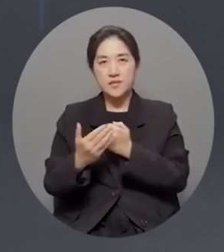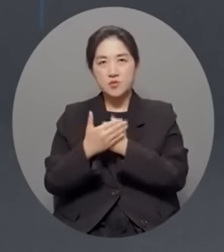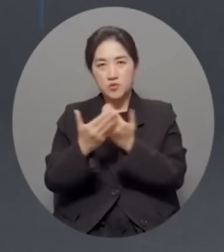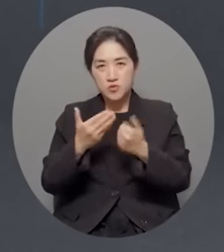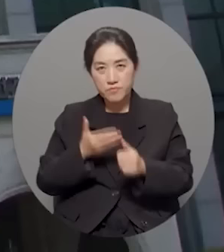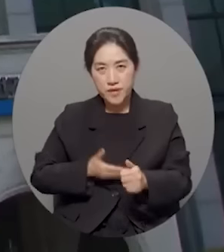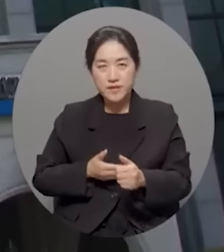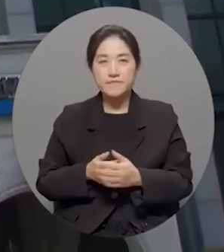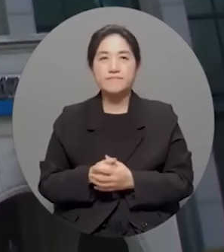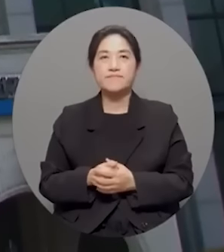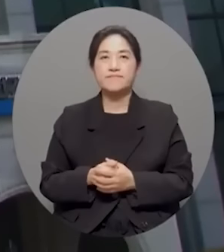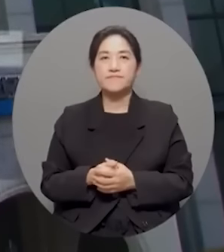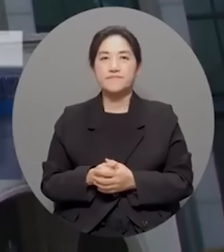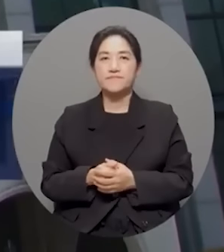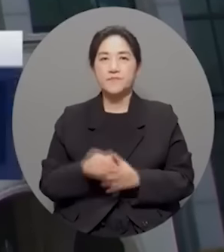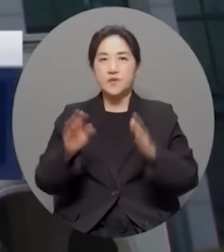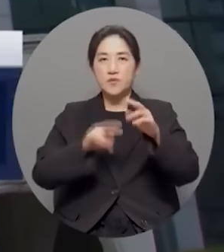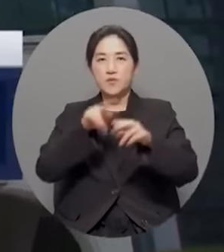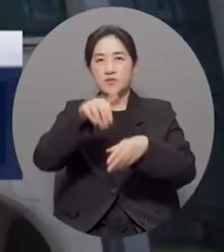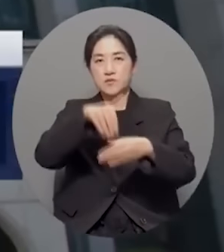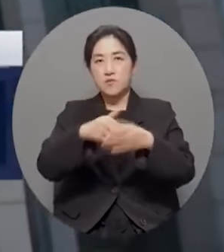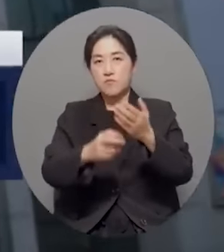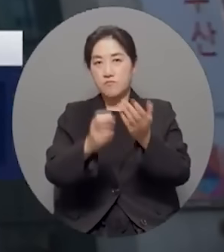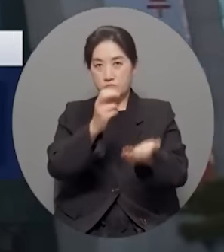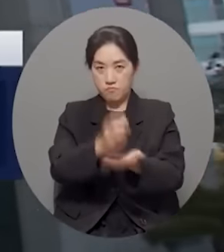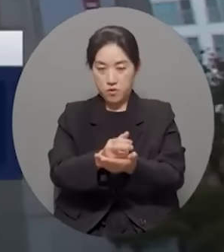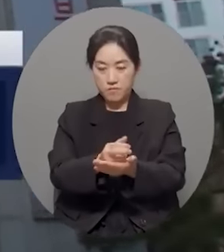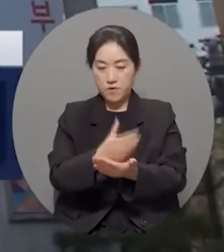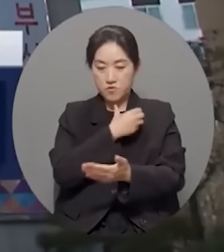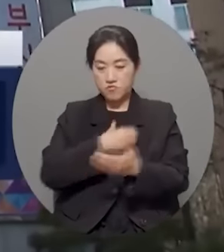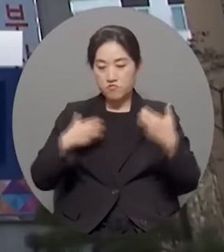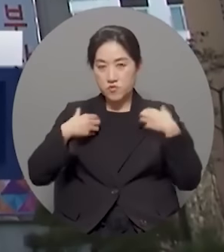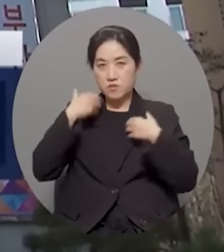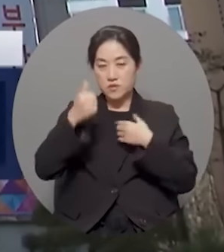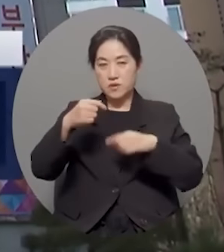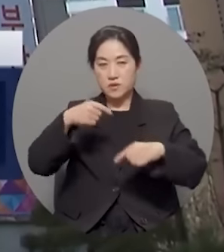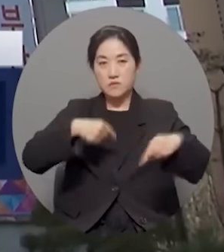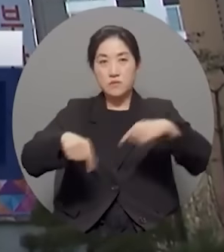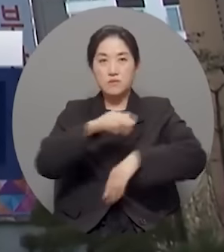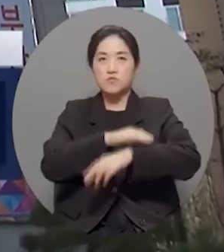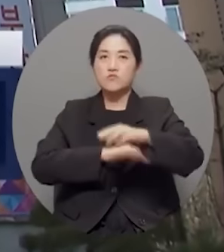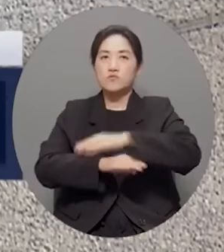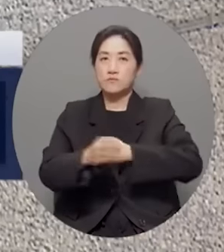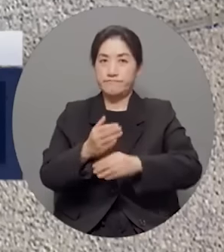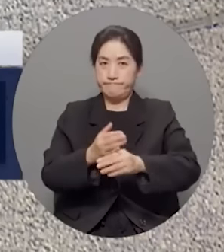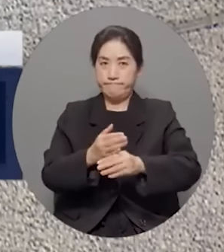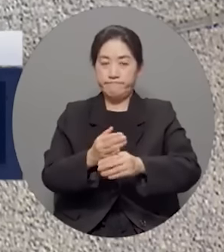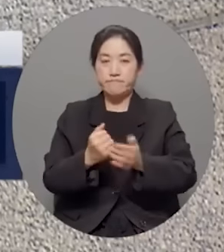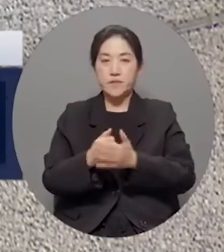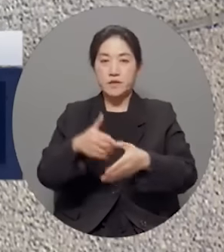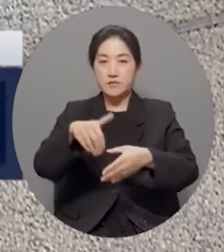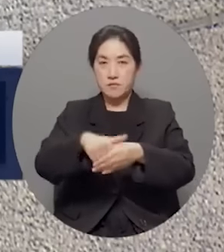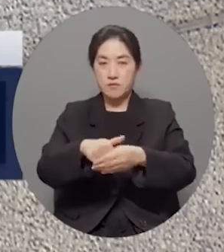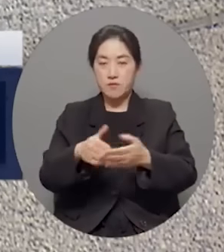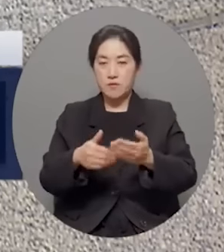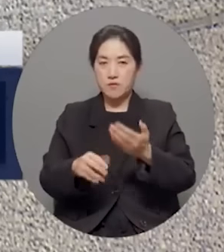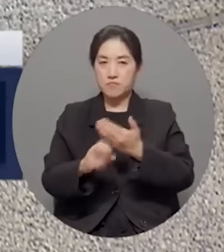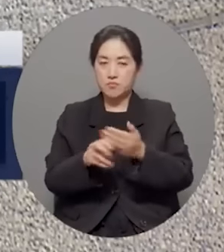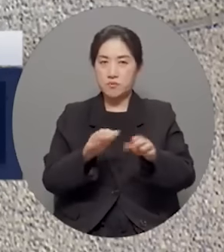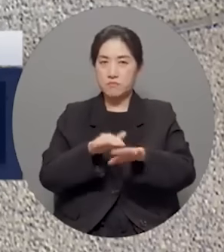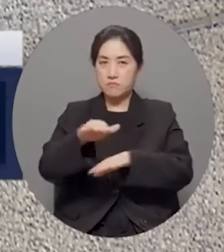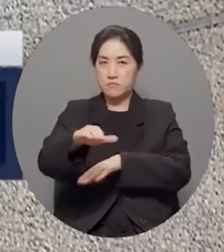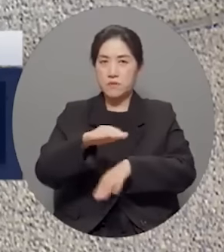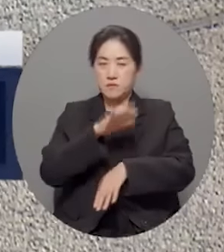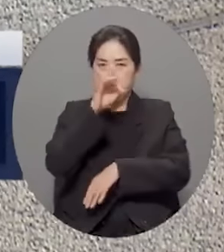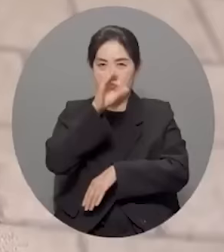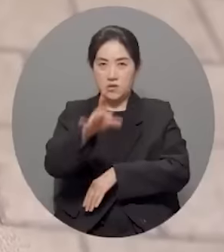주시기 바랍니다. 공직선거법에 따르면 구청장은 정치적 중립을 지켜야 하고 선거에 부당한 영향력을 행사하면